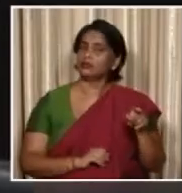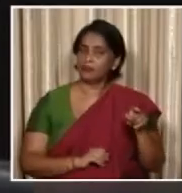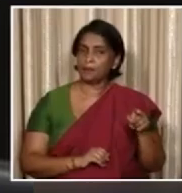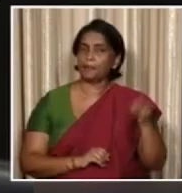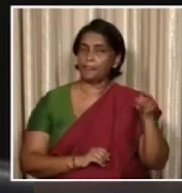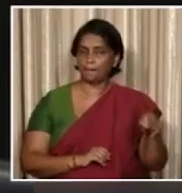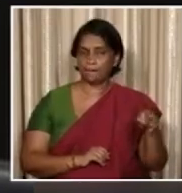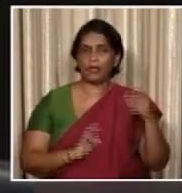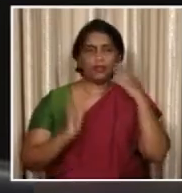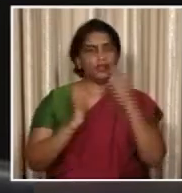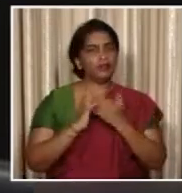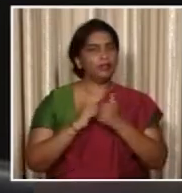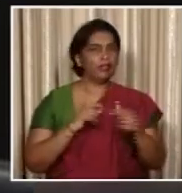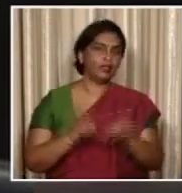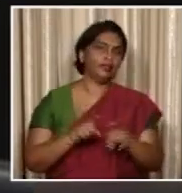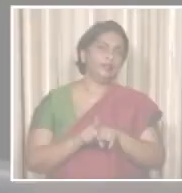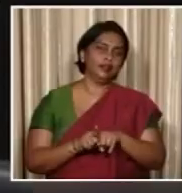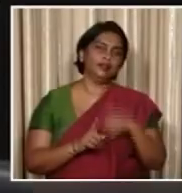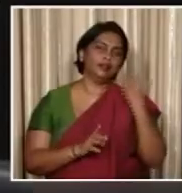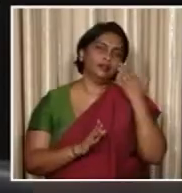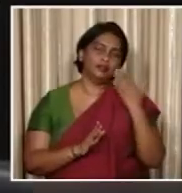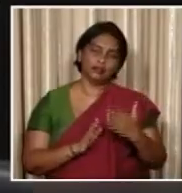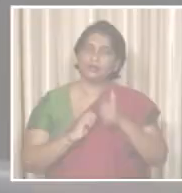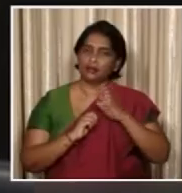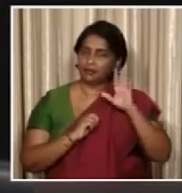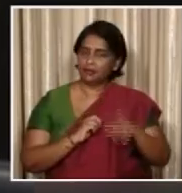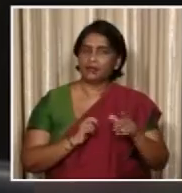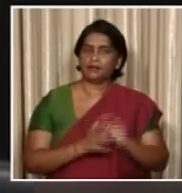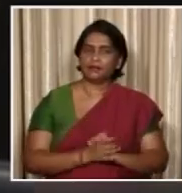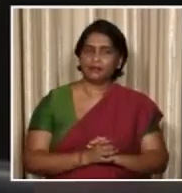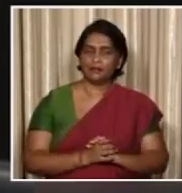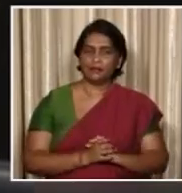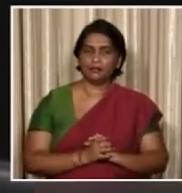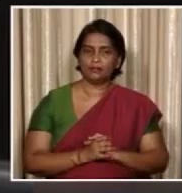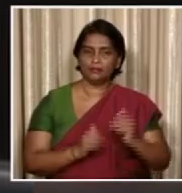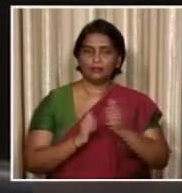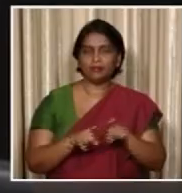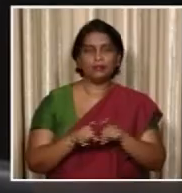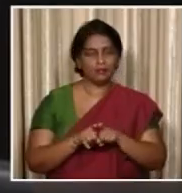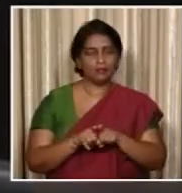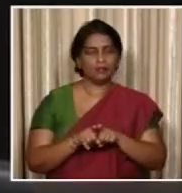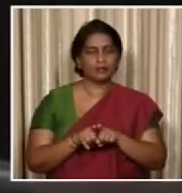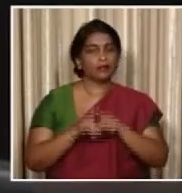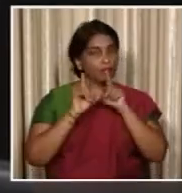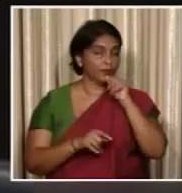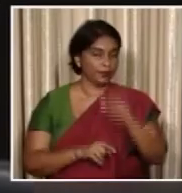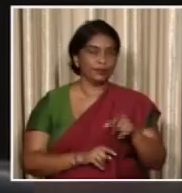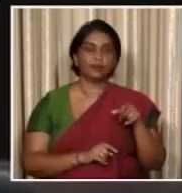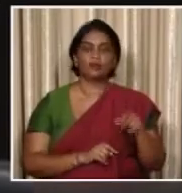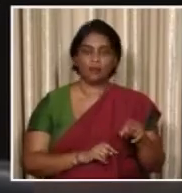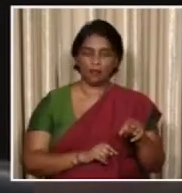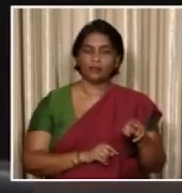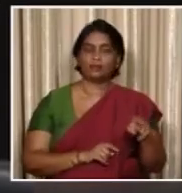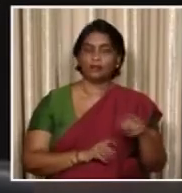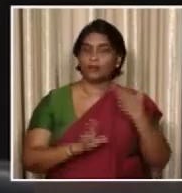මේ සාමාන්‍ය ජනතාව බිය ගැනීමෙන් පත් වෙලා තියෙනවා. ඒ නිසා බියට පත් වෙන ජනය අවශ්‍යයෙන්ම